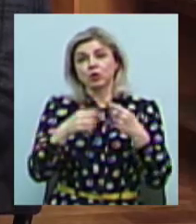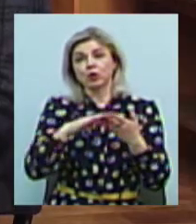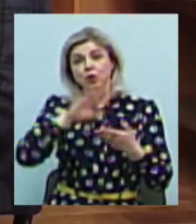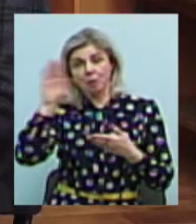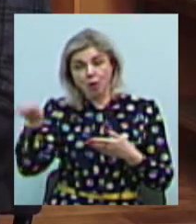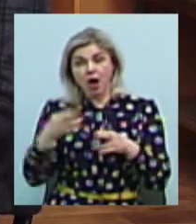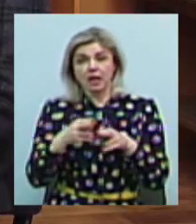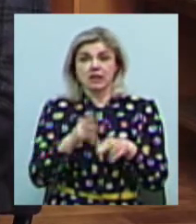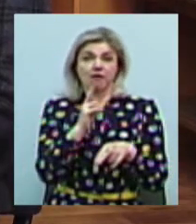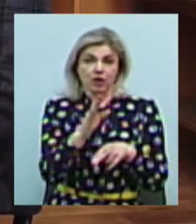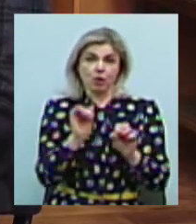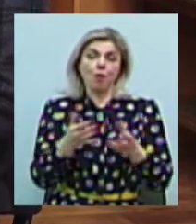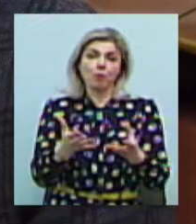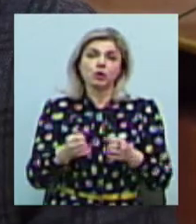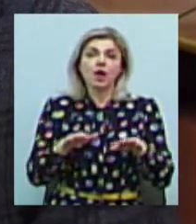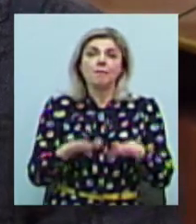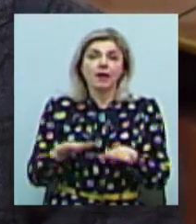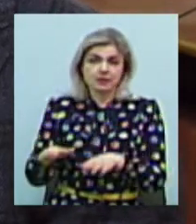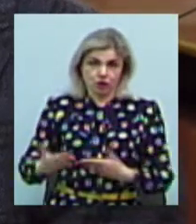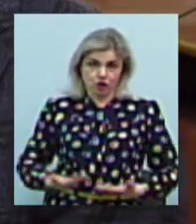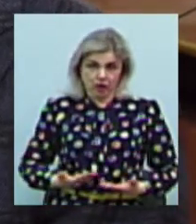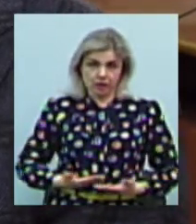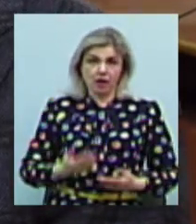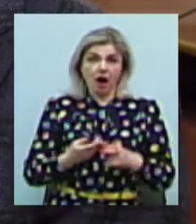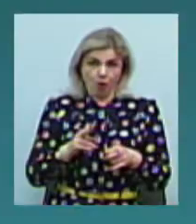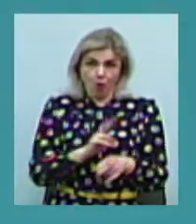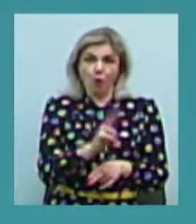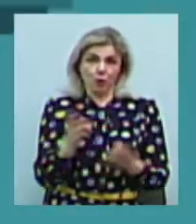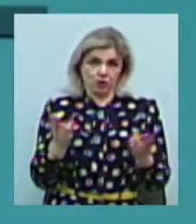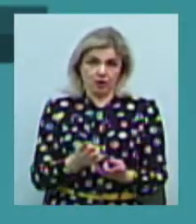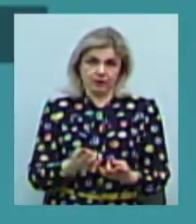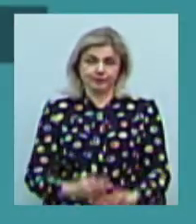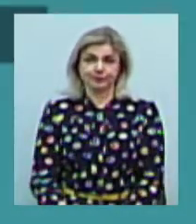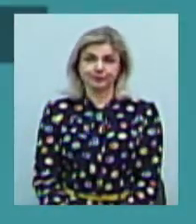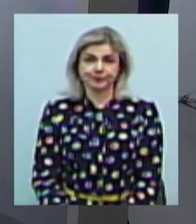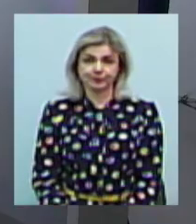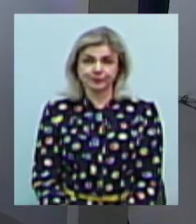це житло зможуть отримати місцеві жителі, які цього потребують.